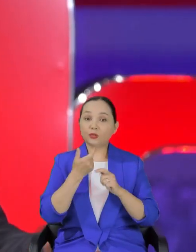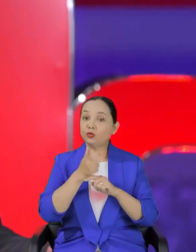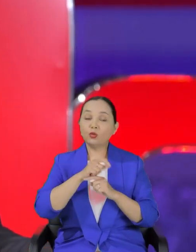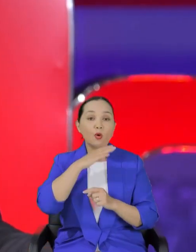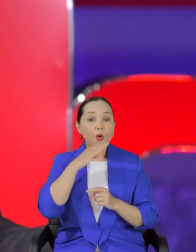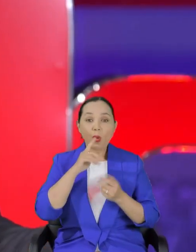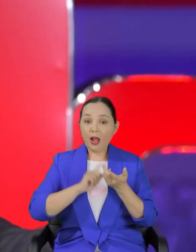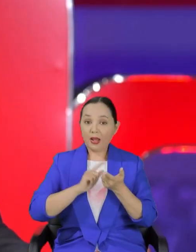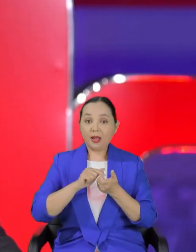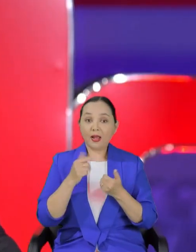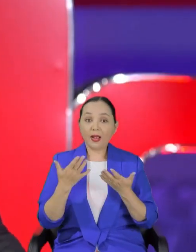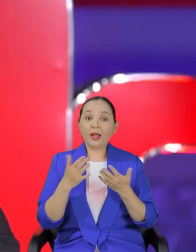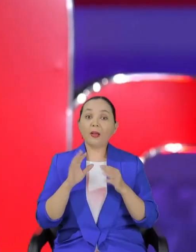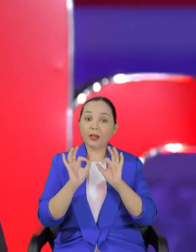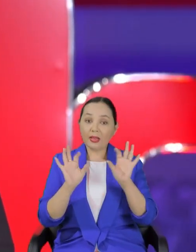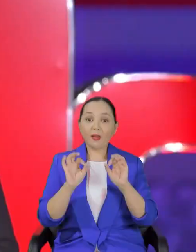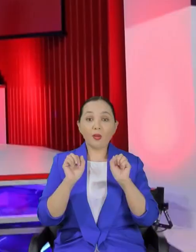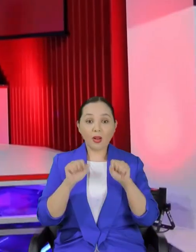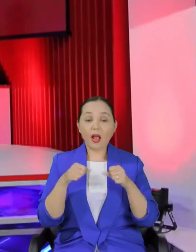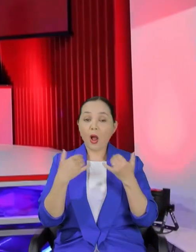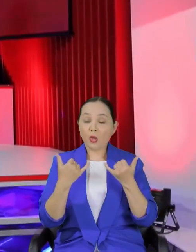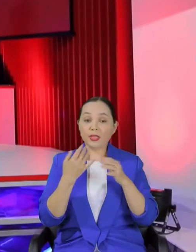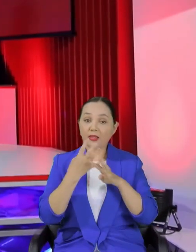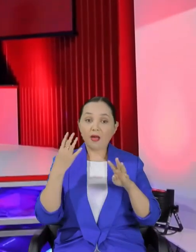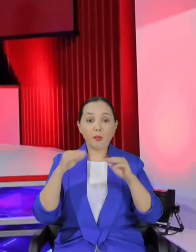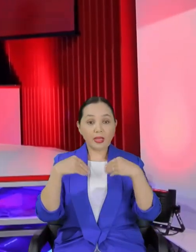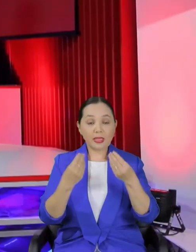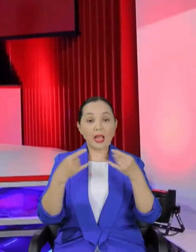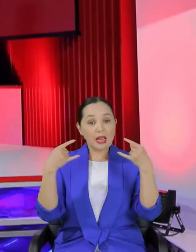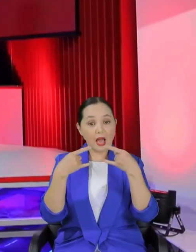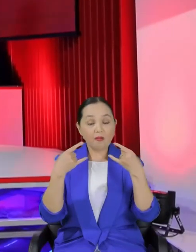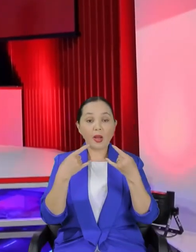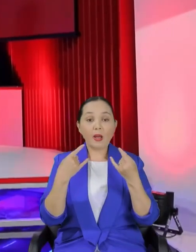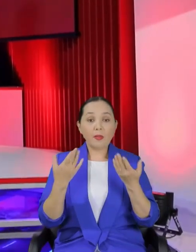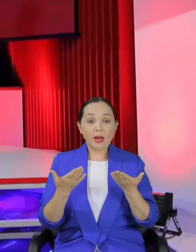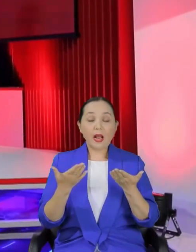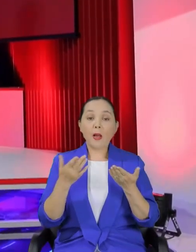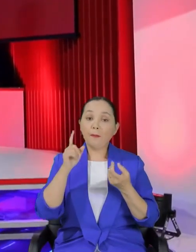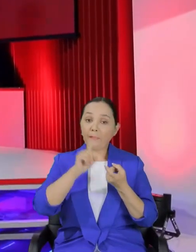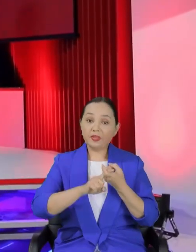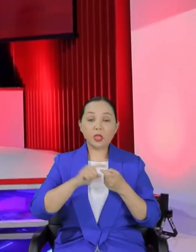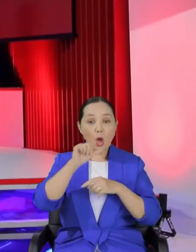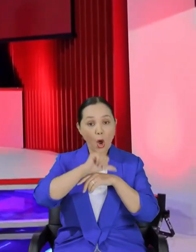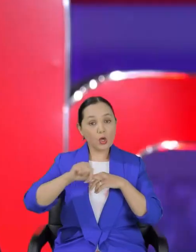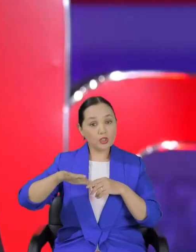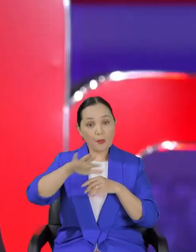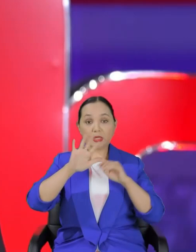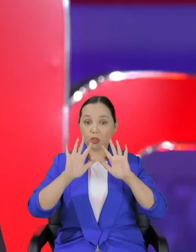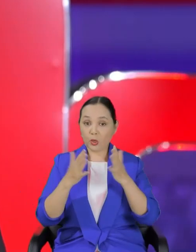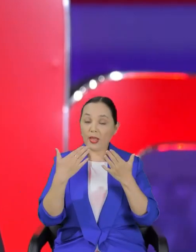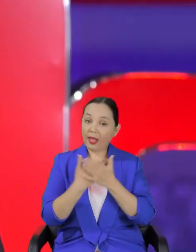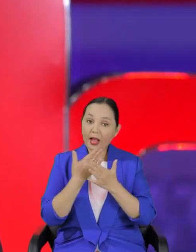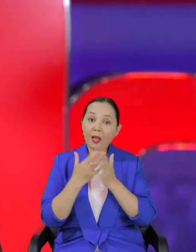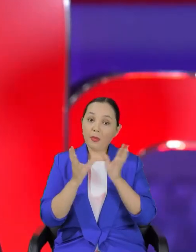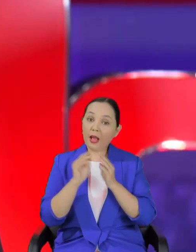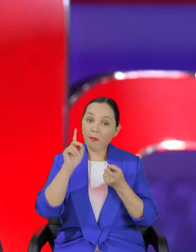ko'p ularni qatorlatib keltirishimiz mumkin. Hozir navbat beradigan lavhamiz esa bevosita xorij maydonida sodir bo'layotgan